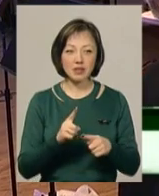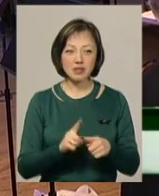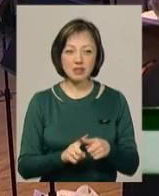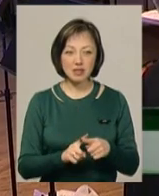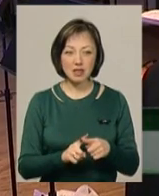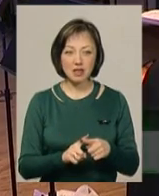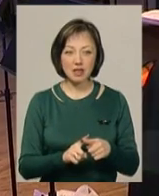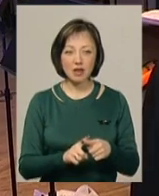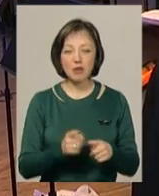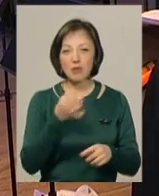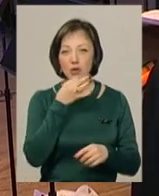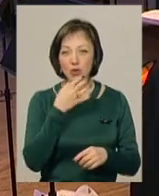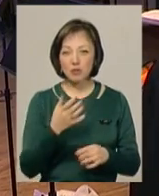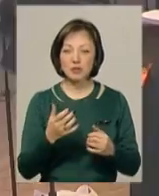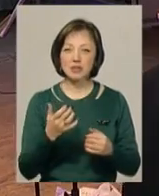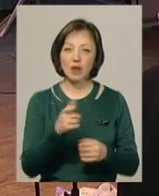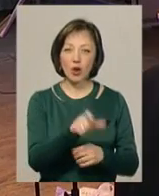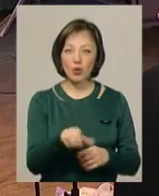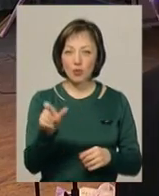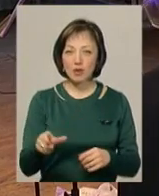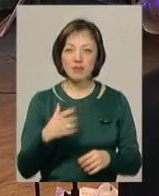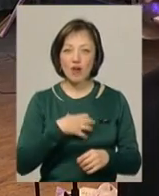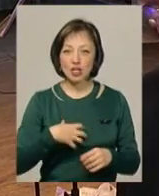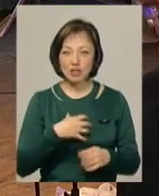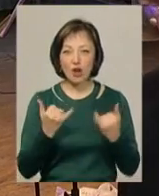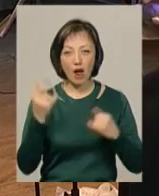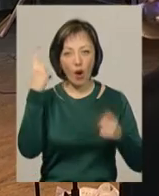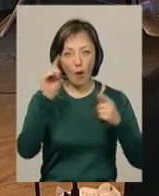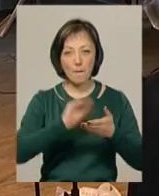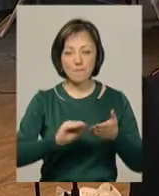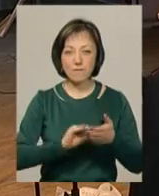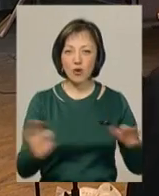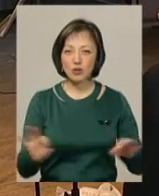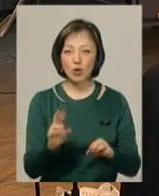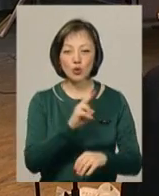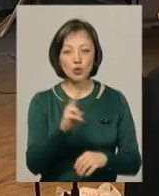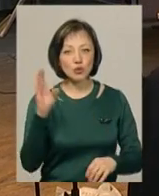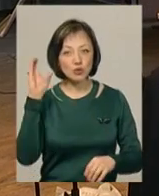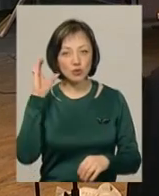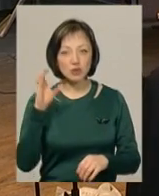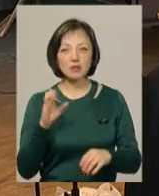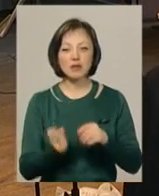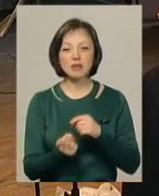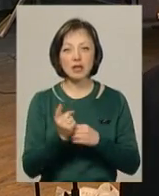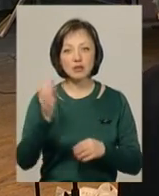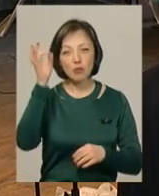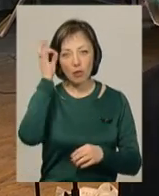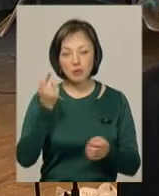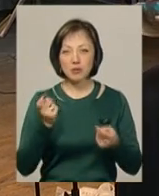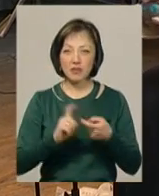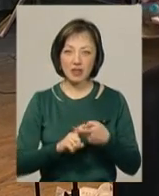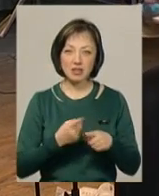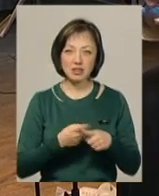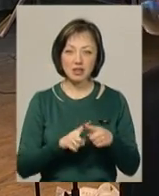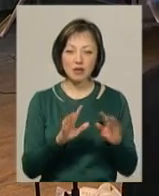людям. Це ж найважніше для композитора. Хтось слухає, то якісь, значить, в нього гортають спомини, які пов'язані